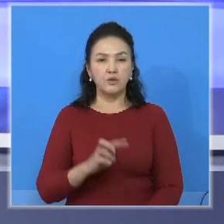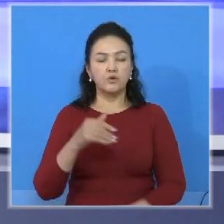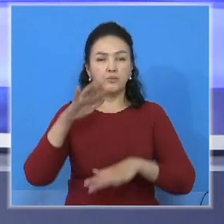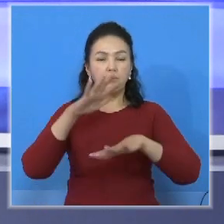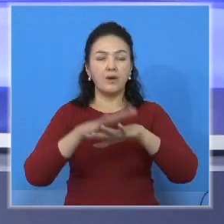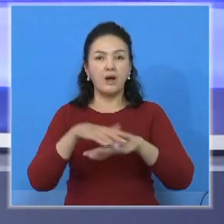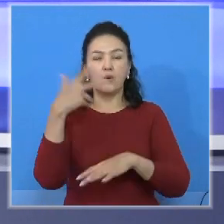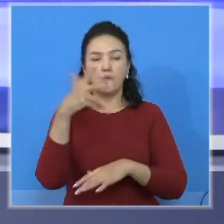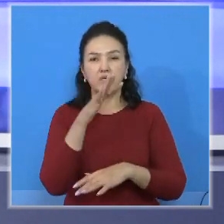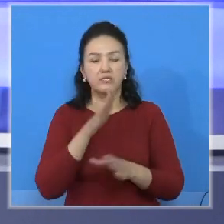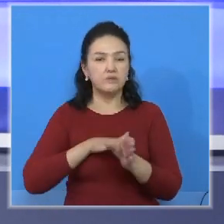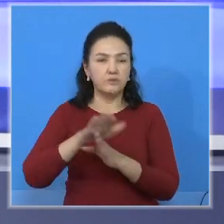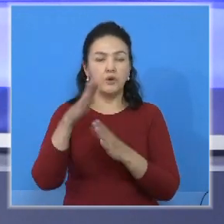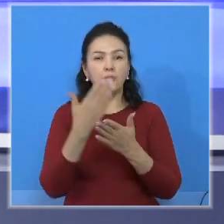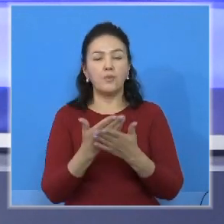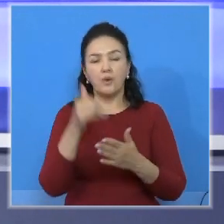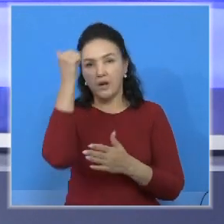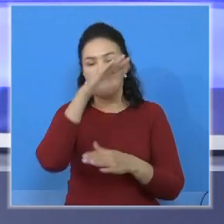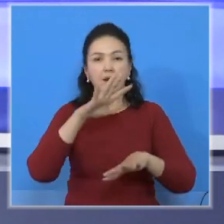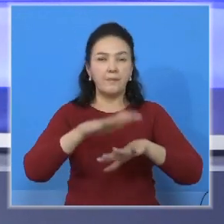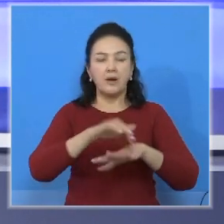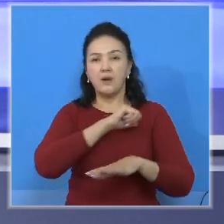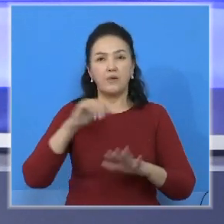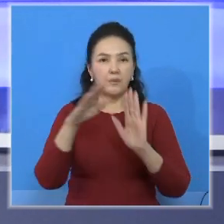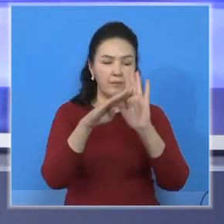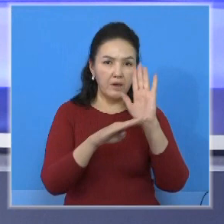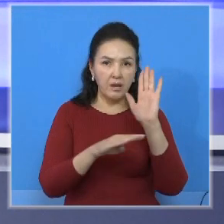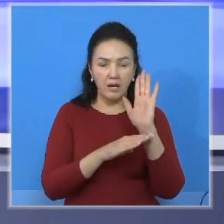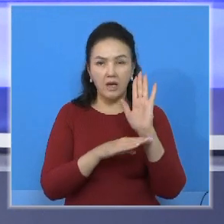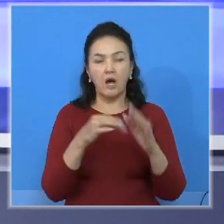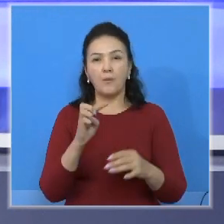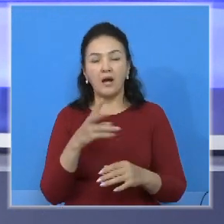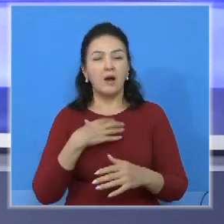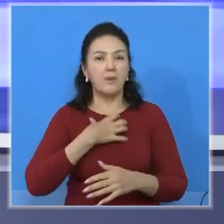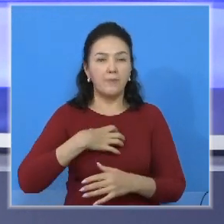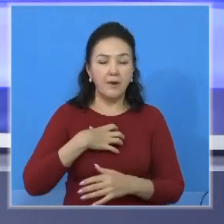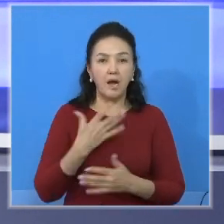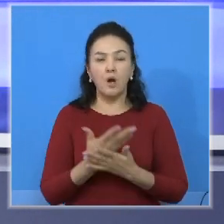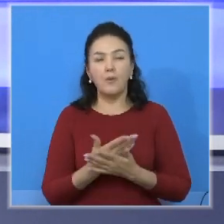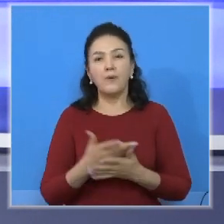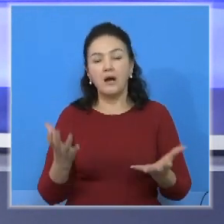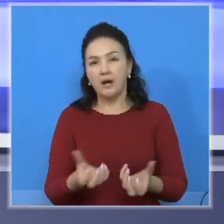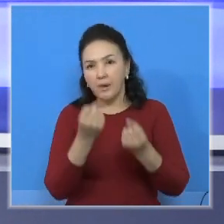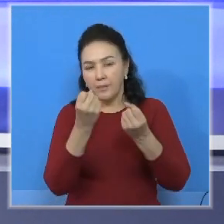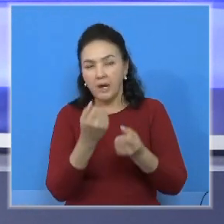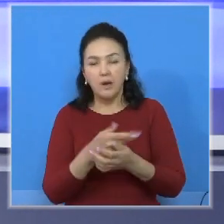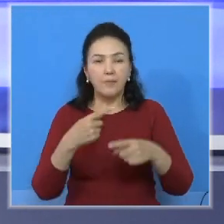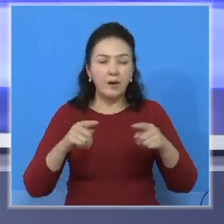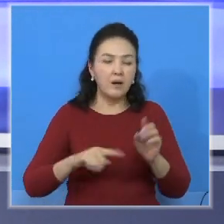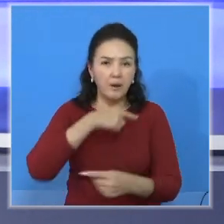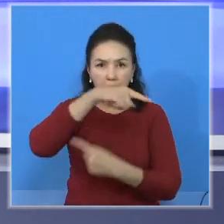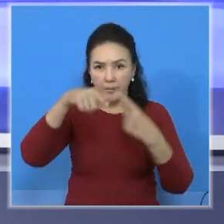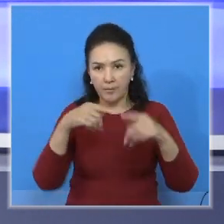Нурбанкке 30 жыл толды. Осы жылдар ішінде банк өз бағдарламалар шеңберінде әлеуметтік маңызы бар салаларда қолданыстағы және бастапқы